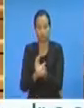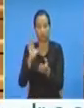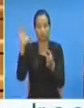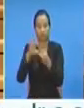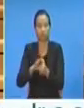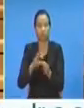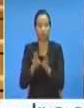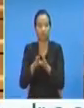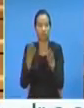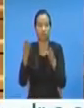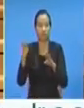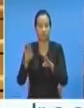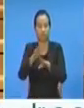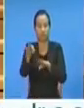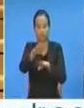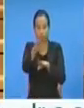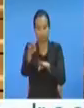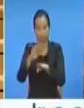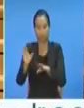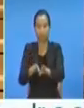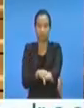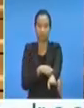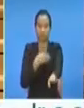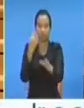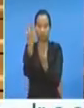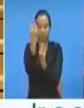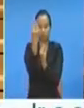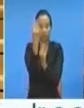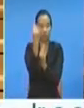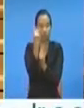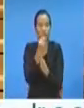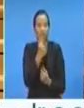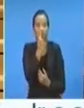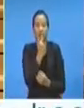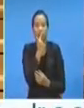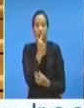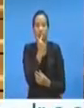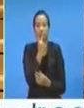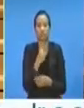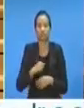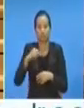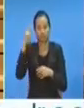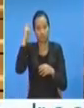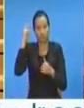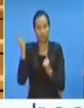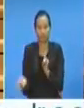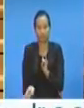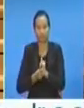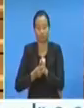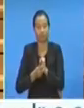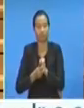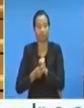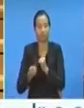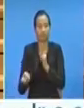ไม่เปิดการจราจรให้เปิดการจราจรช้าไปติดไฟแดงอยู่กัดเข้าทวารหนักมัน